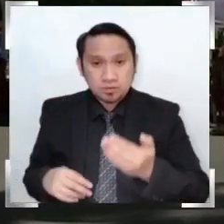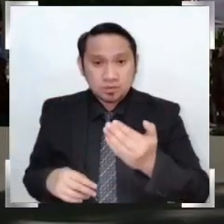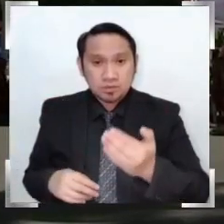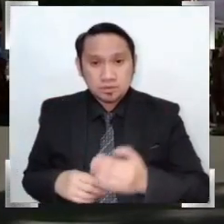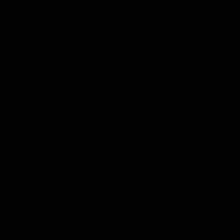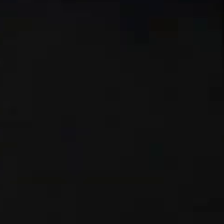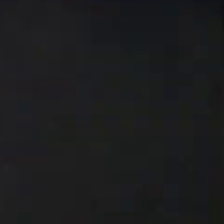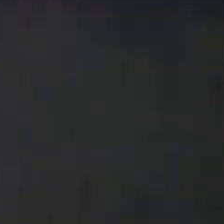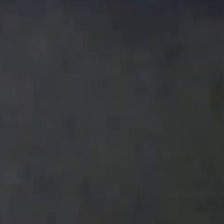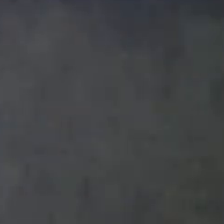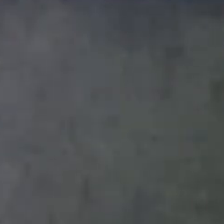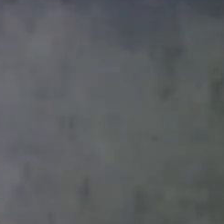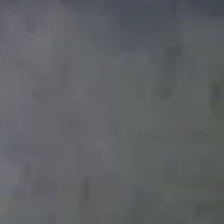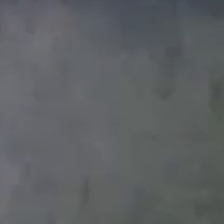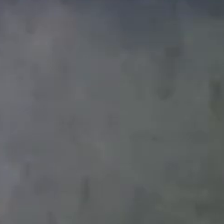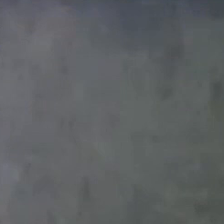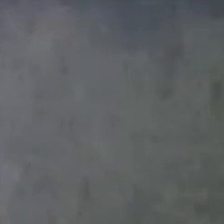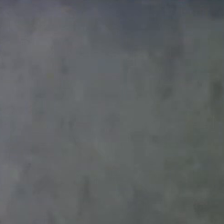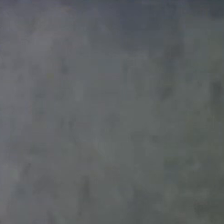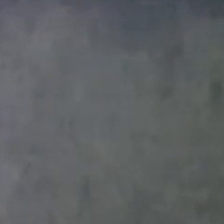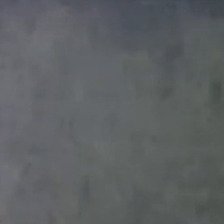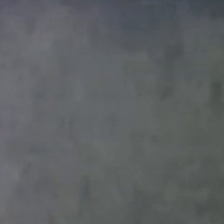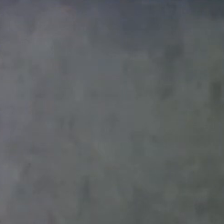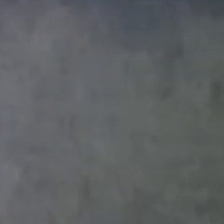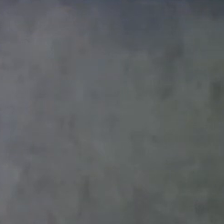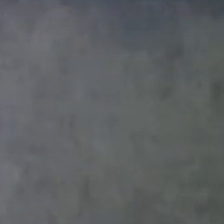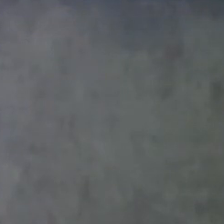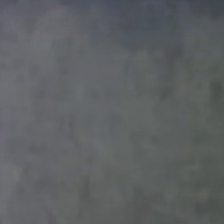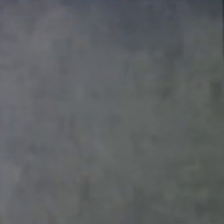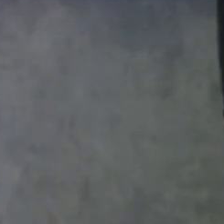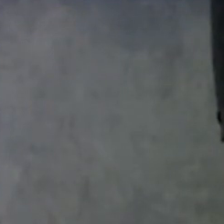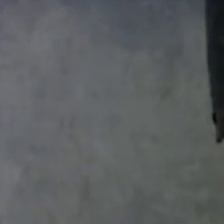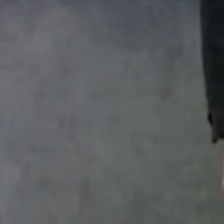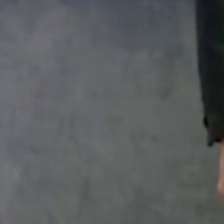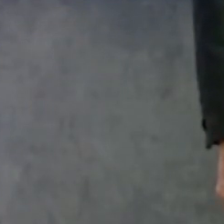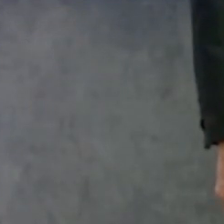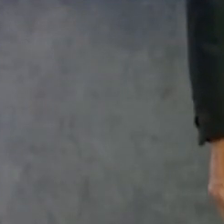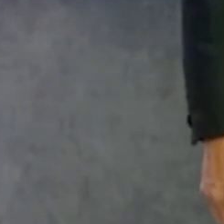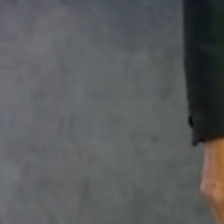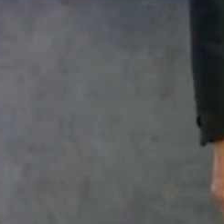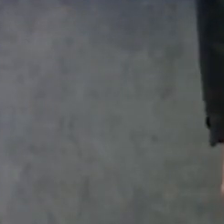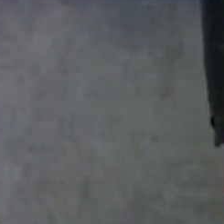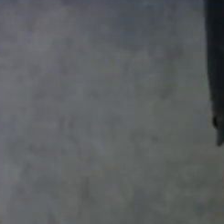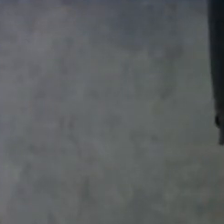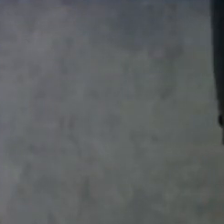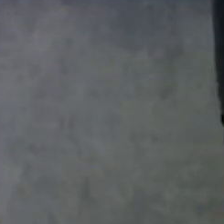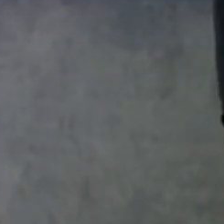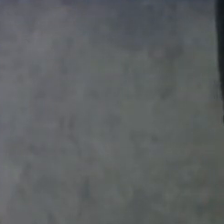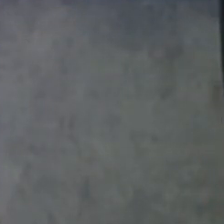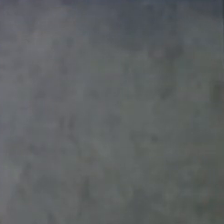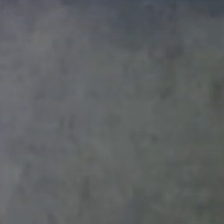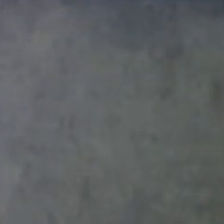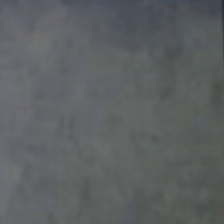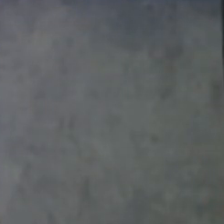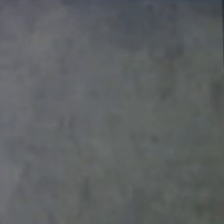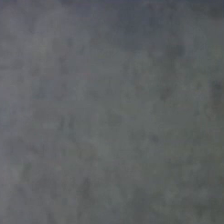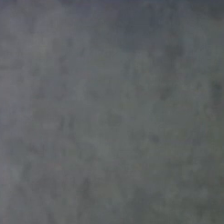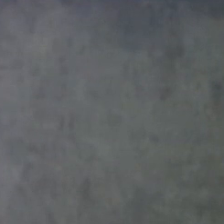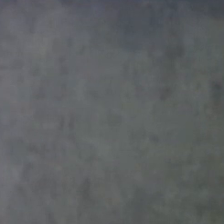saksi. Makaigang saksi ang unang pasok ng mga balita. Maaaring mapanood ang saksi at ang iba pang GMA